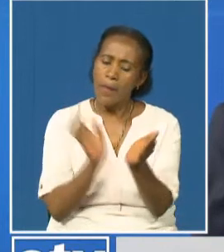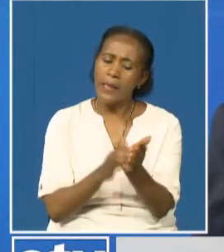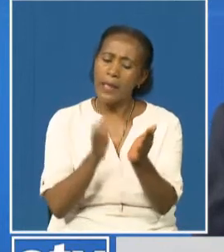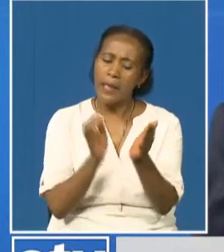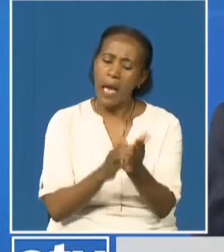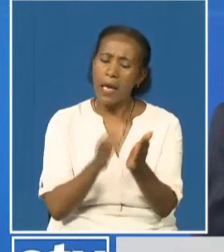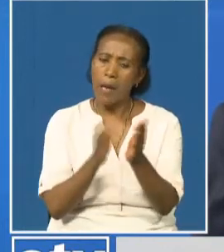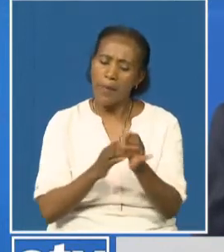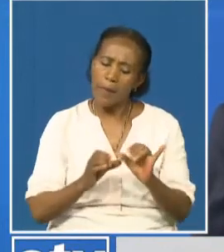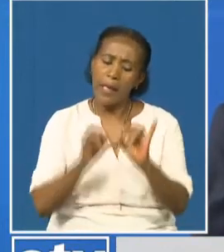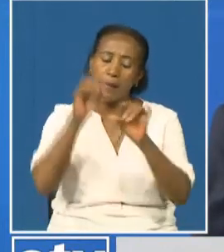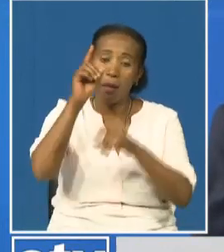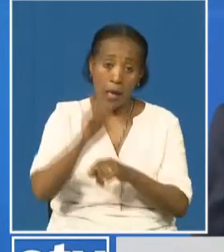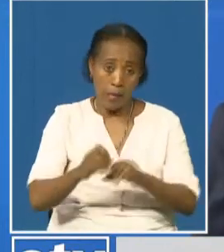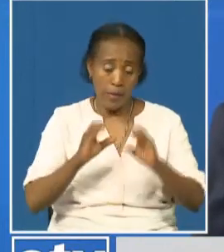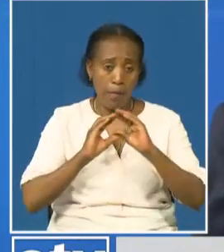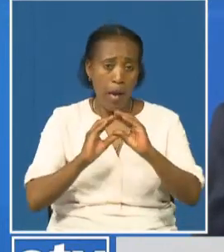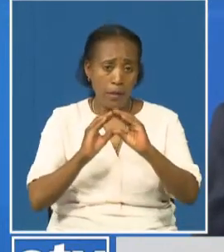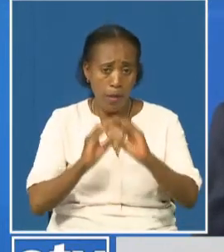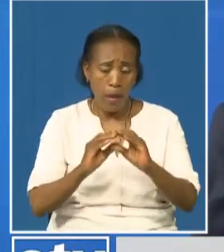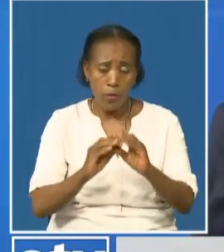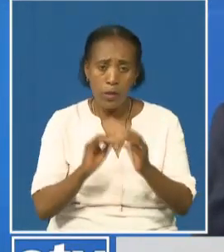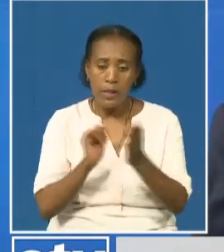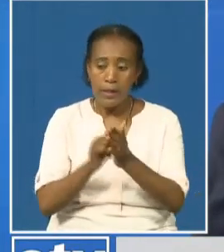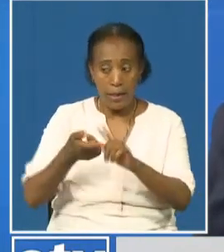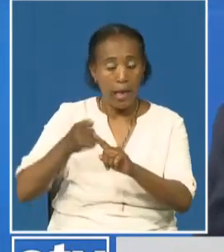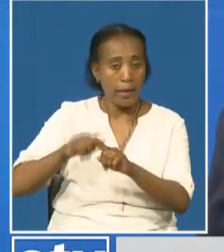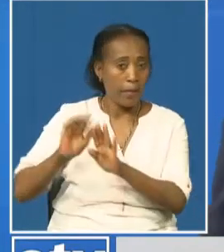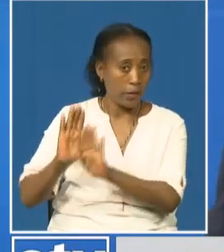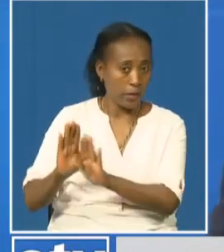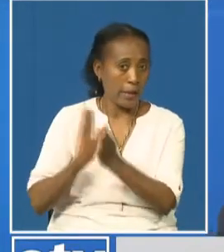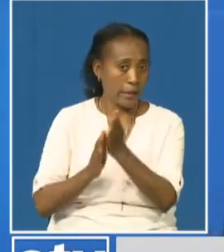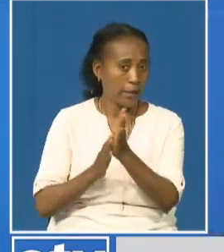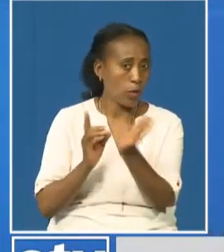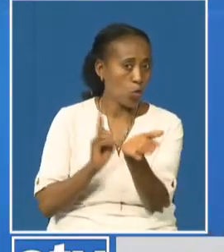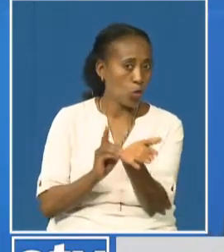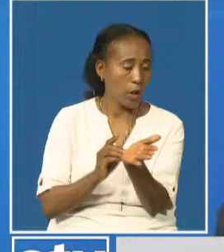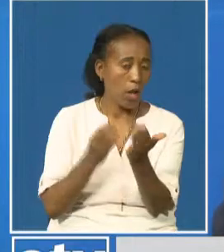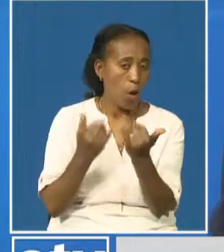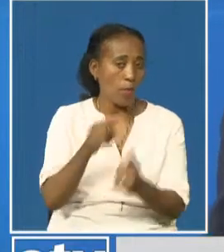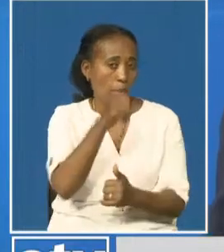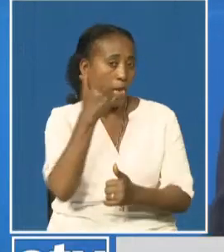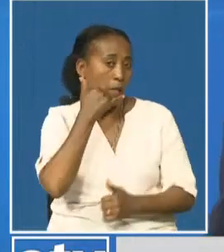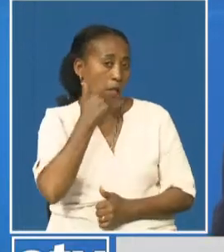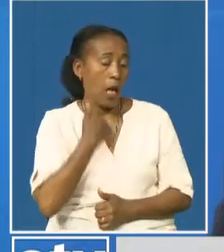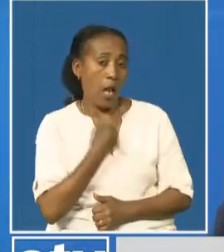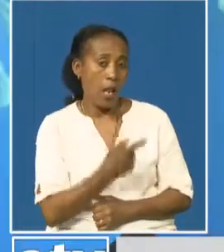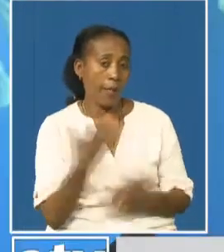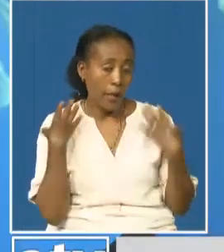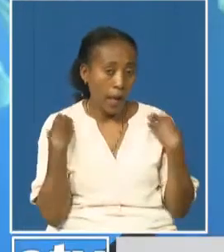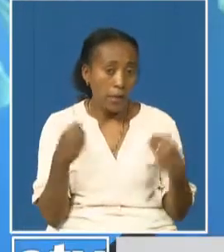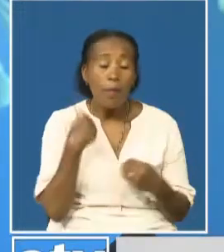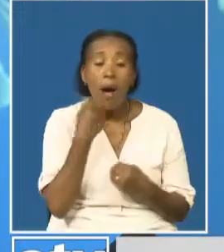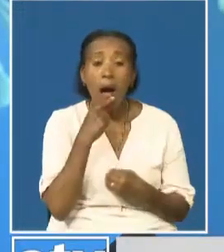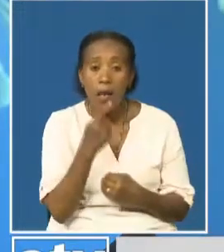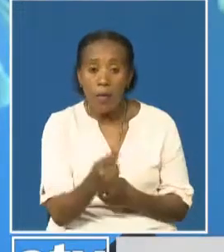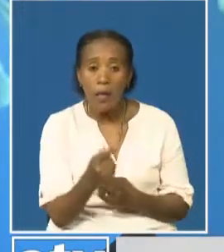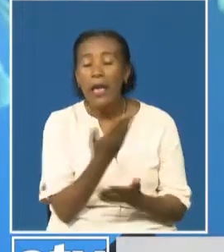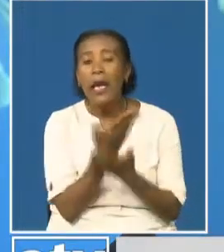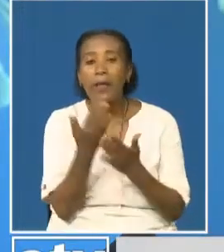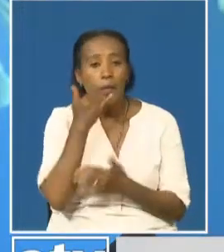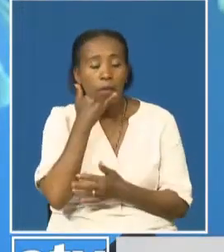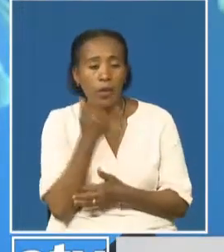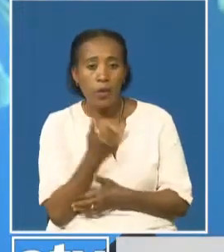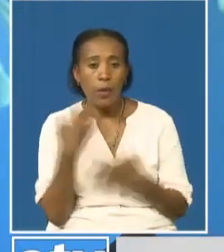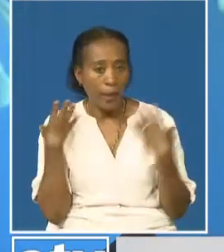በተደጋጋሚ መቀጠል አለበት ማስተማሩ እዚህ ላይ እንመለስበታለን ይቅርታ ዶክተር ለአሁንም ሌላ የደወለ ሰው አለ ጤና አስጥልን ማንንም በል ኬት ነው